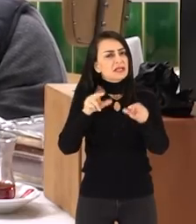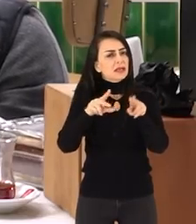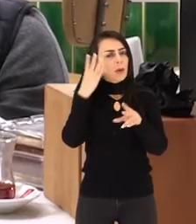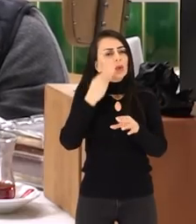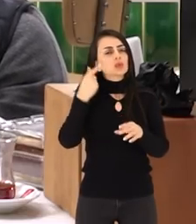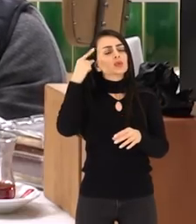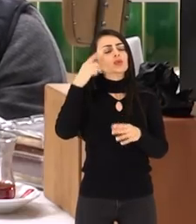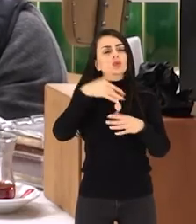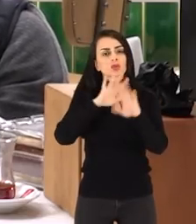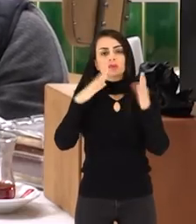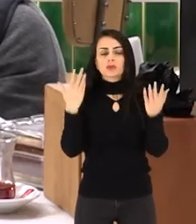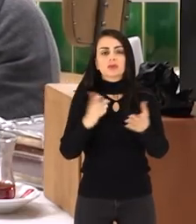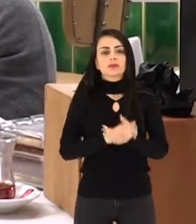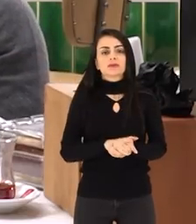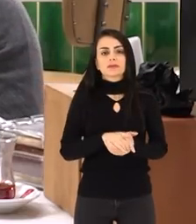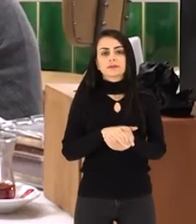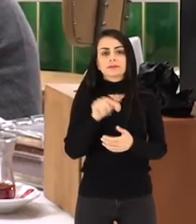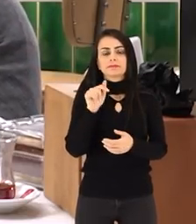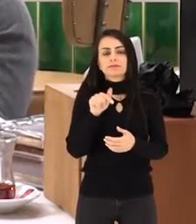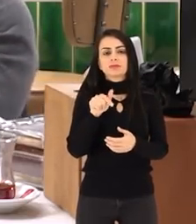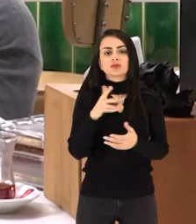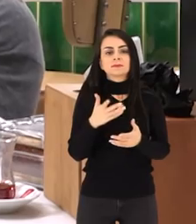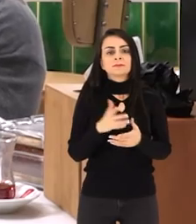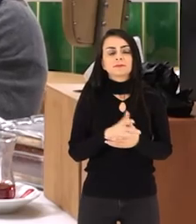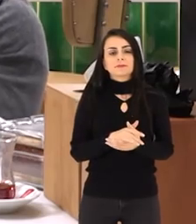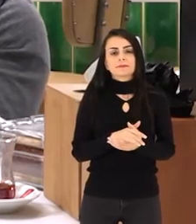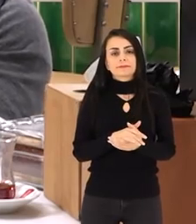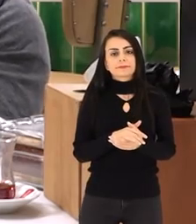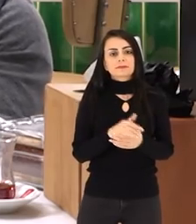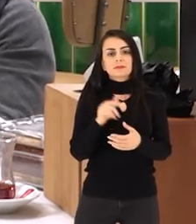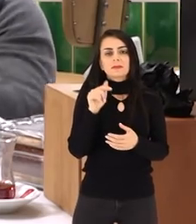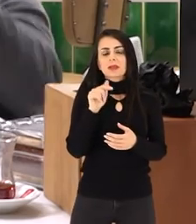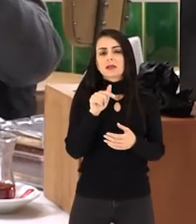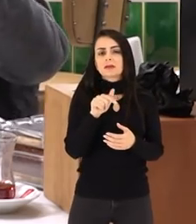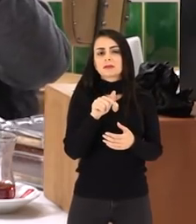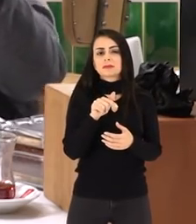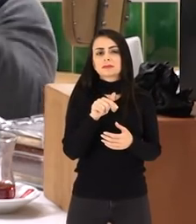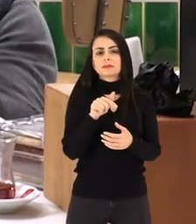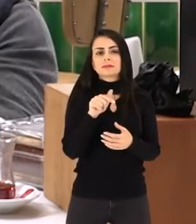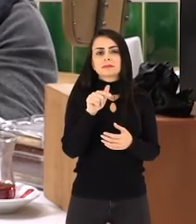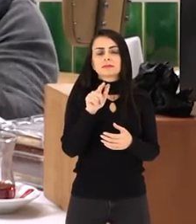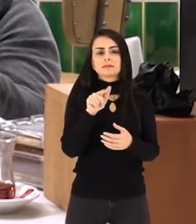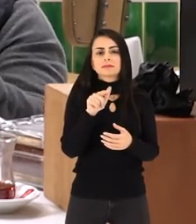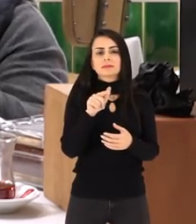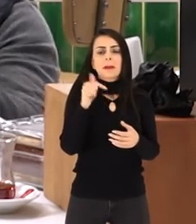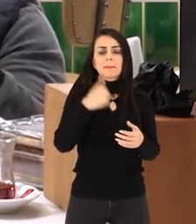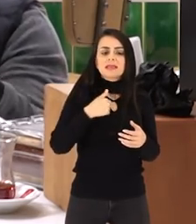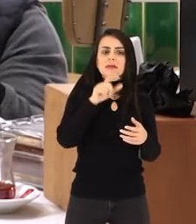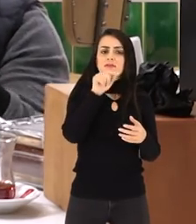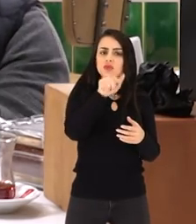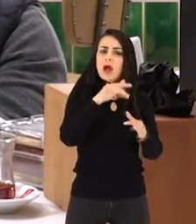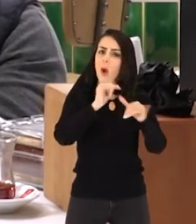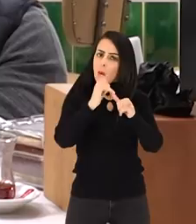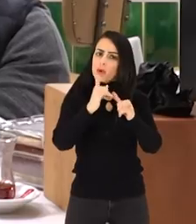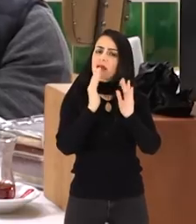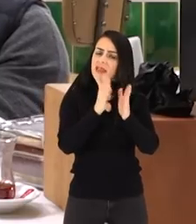düşünmüyorum ben. Yani çünkü bunu arayıp merak da ettikleri söylenemez. Aslında bu söylediğine bağlanıyor yani. Evet. Bir yer var, bizi koyuyorlar bir yere. Oradan devam